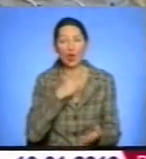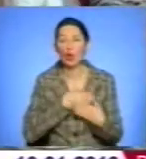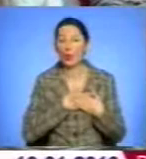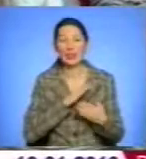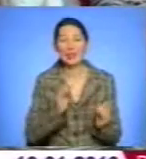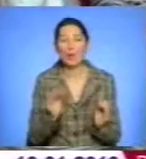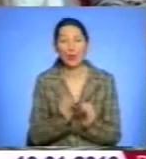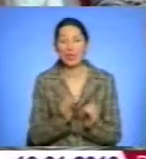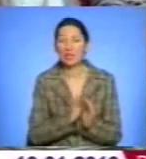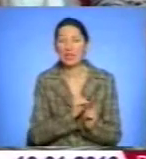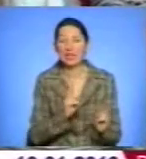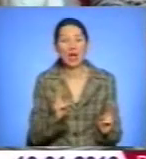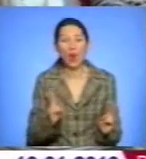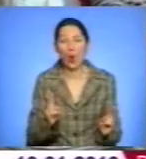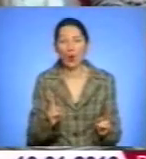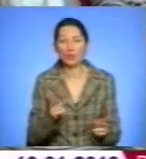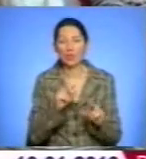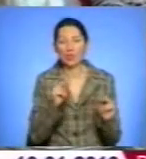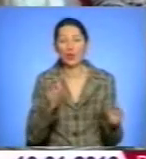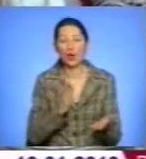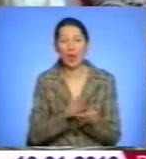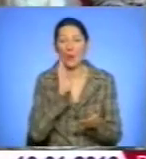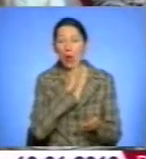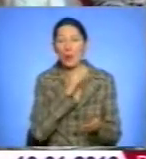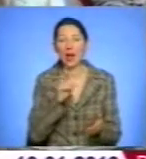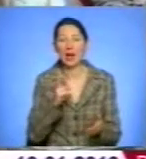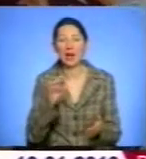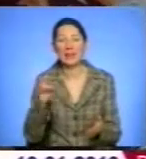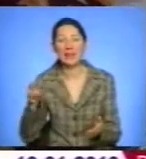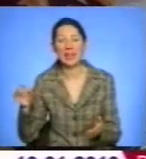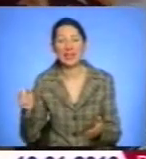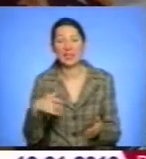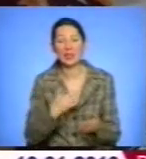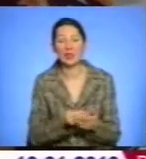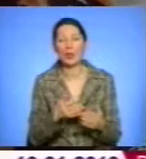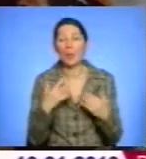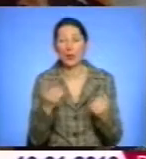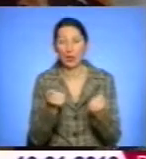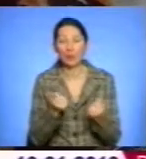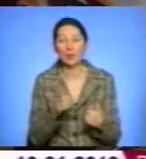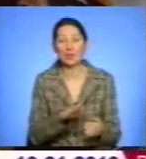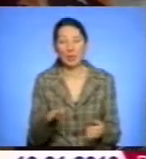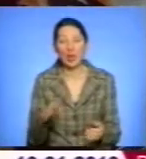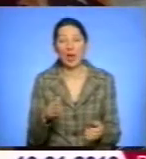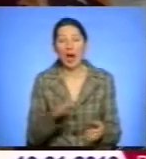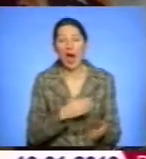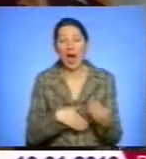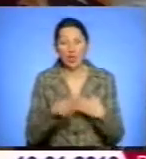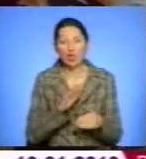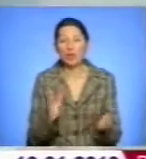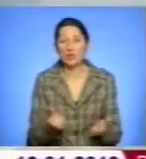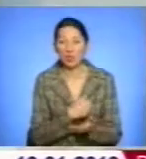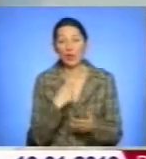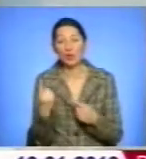кого. Щасливою почувається мама Катерина зі своїми прийомними дітьми. Раді, що знайшли одні одних. Тому усім, хто